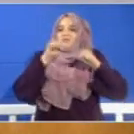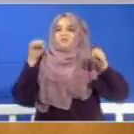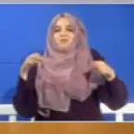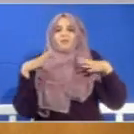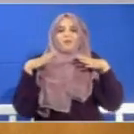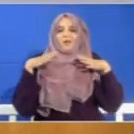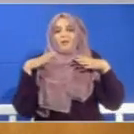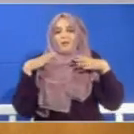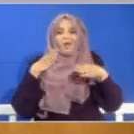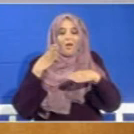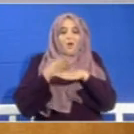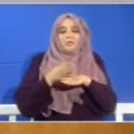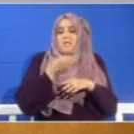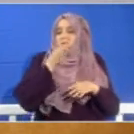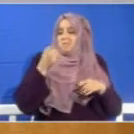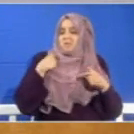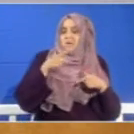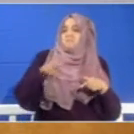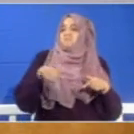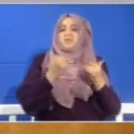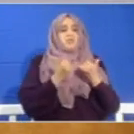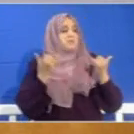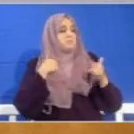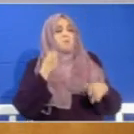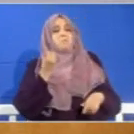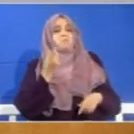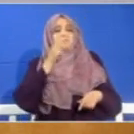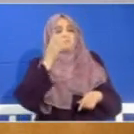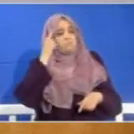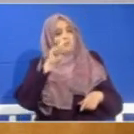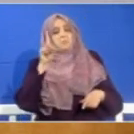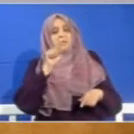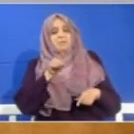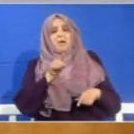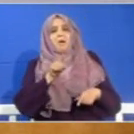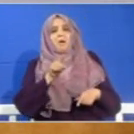الجبروت، وقال ما أظن أن تبيد هذه أبدا،